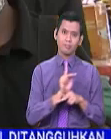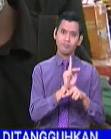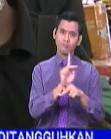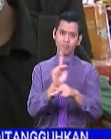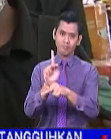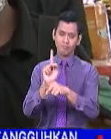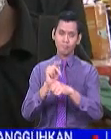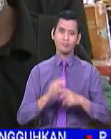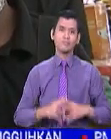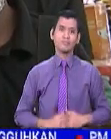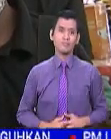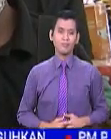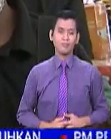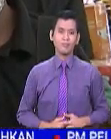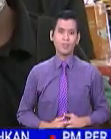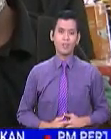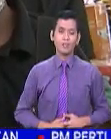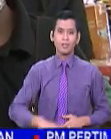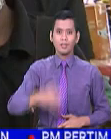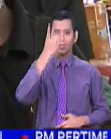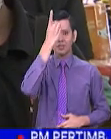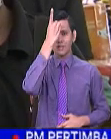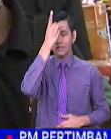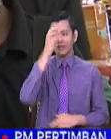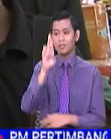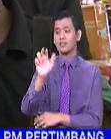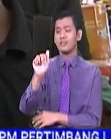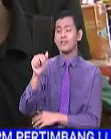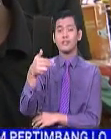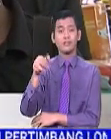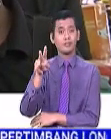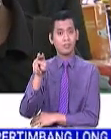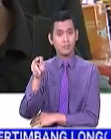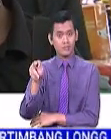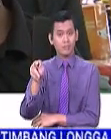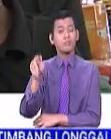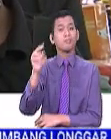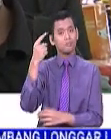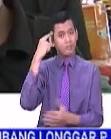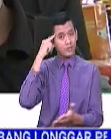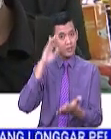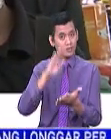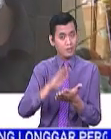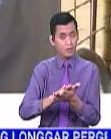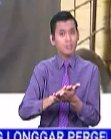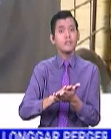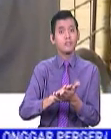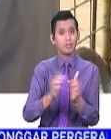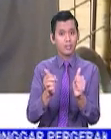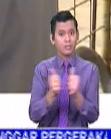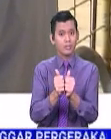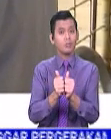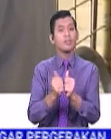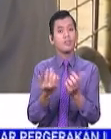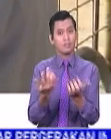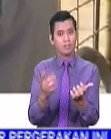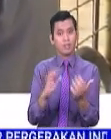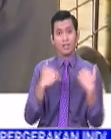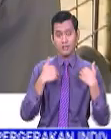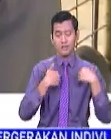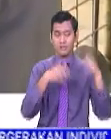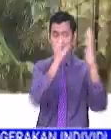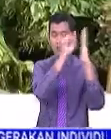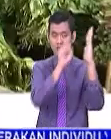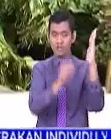juga tidak dapat tidak mau mereka pidato.doc to Abdurrahman bagaimanapun yakin pegawai tersebut akan menjadi prasyarat bagi pembaruan